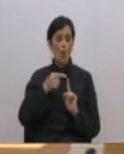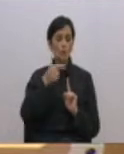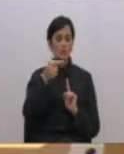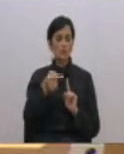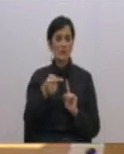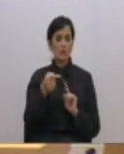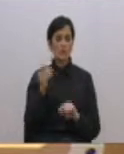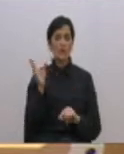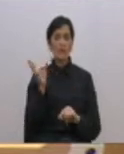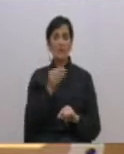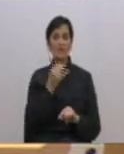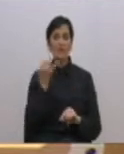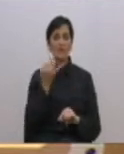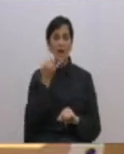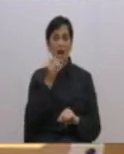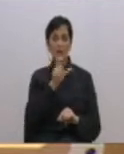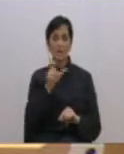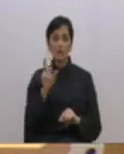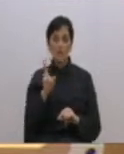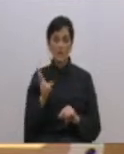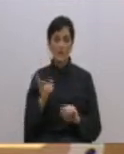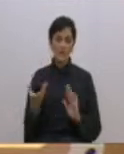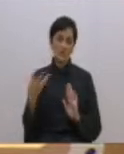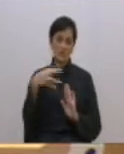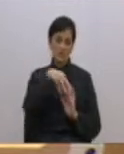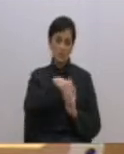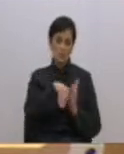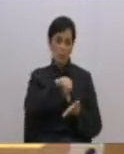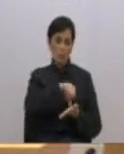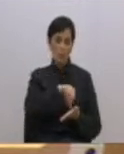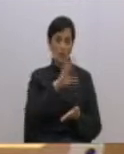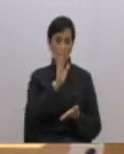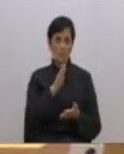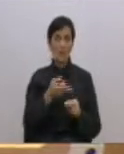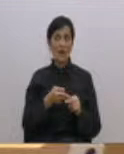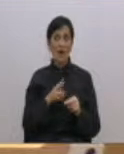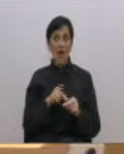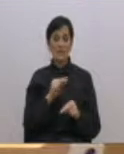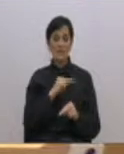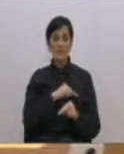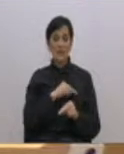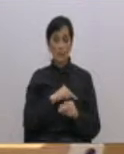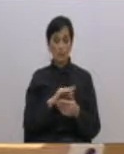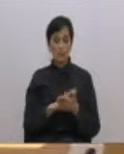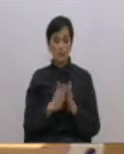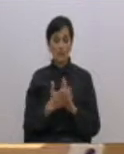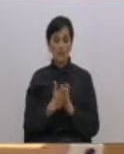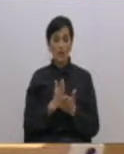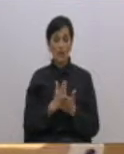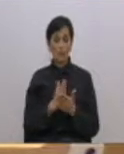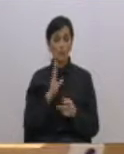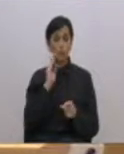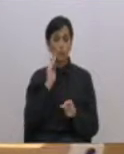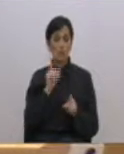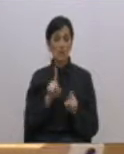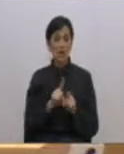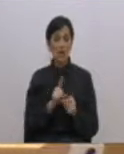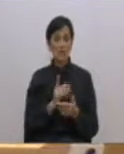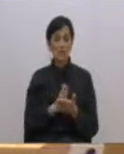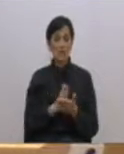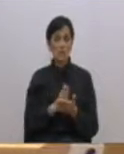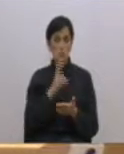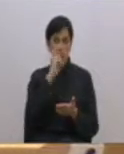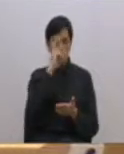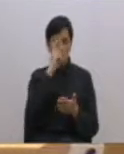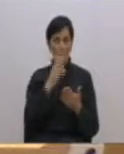ყველა საინტერესებულია მიიღებს ამაში მონაწილეობას. Da, ეს არის სამუშაო ვითარება, როდესაც ასე ხდება, როდესაც